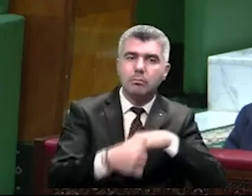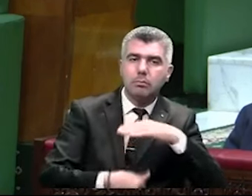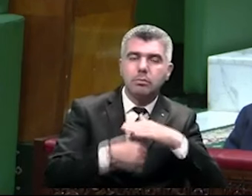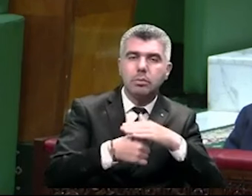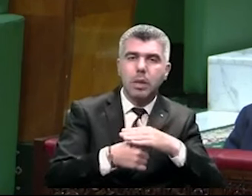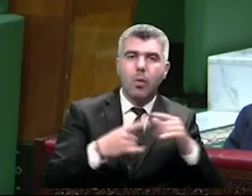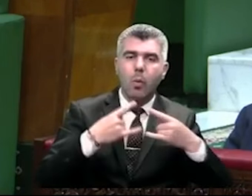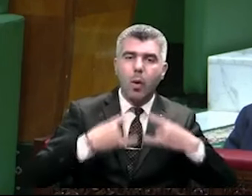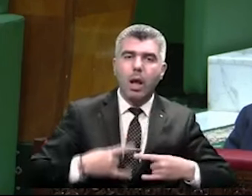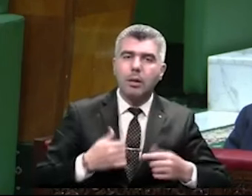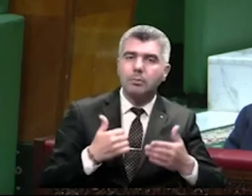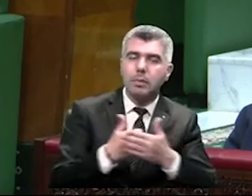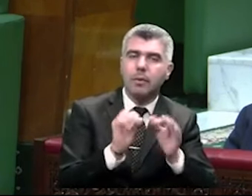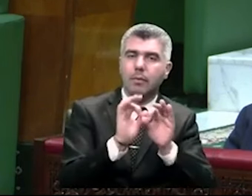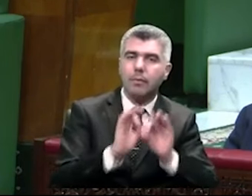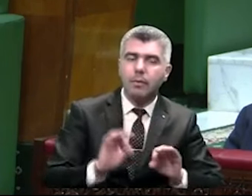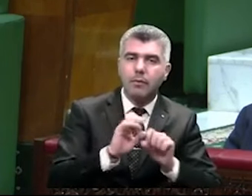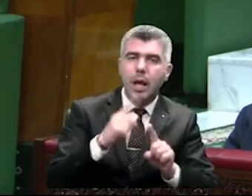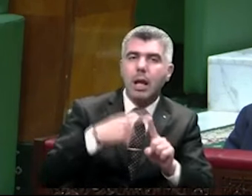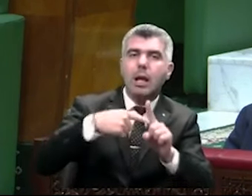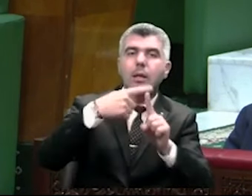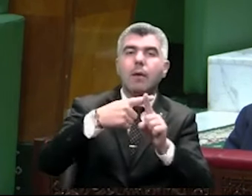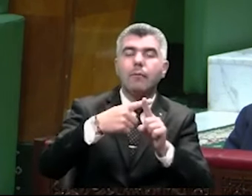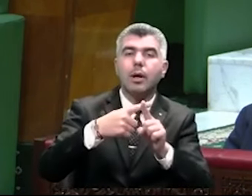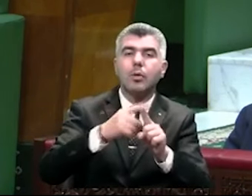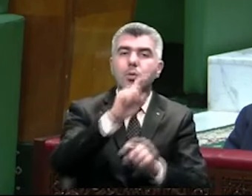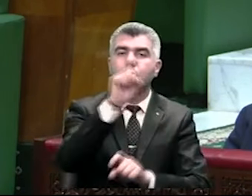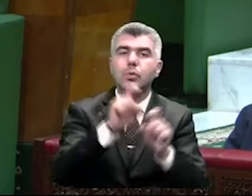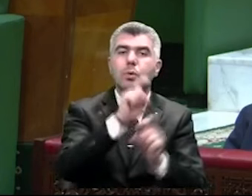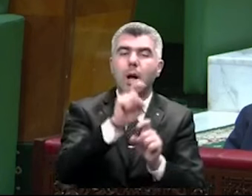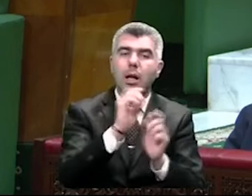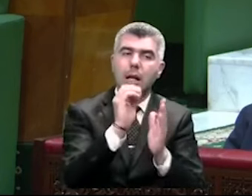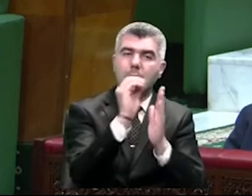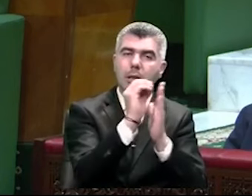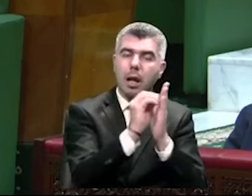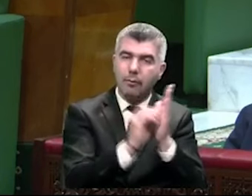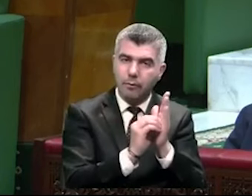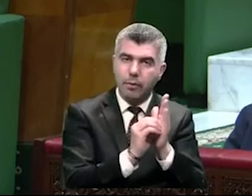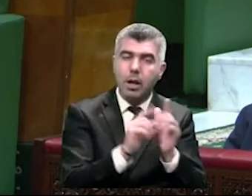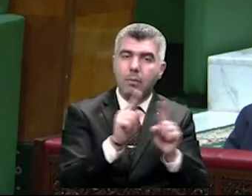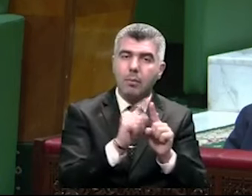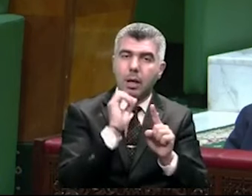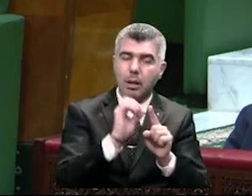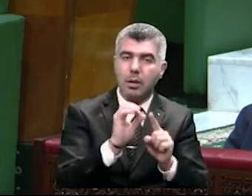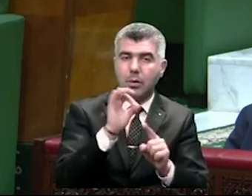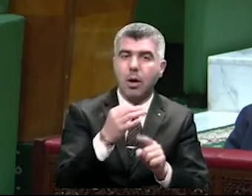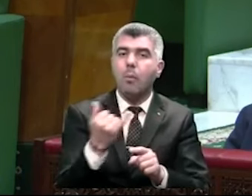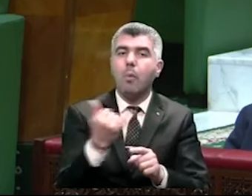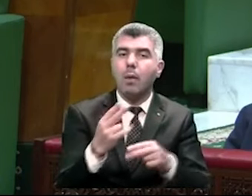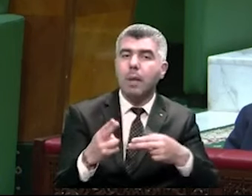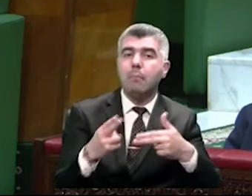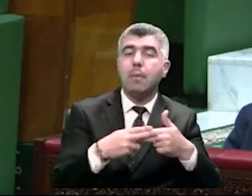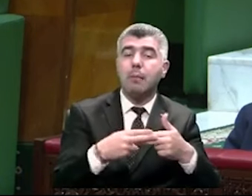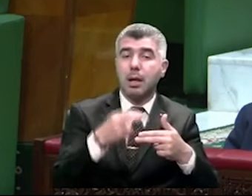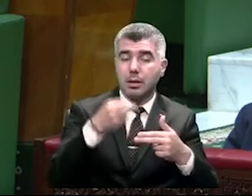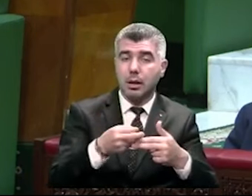خلال اضافه هذا العدد من الاسئله وادخال بعض العناصر جديده كعمليه تنقي من اجل الحصول على رخصه السياق